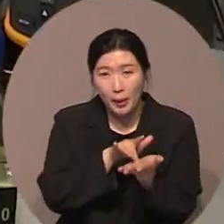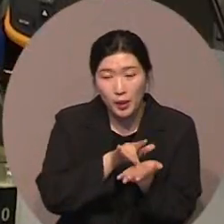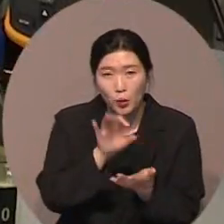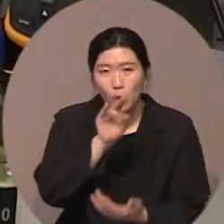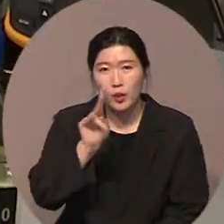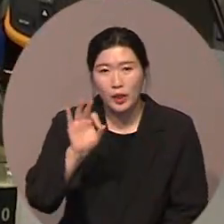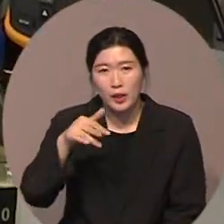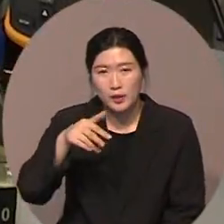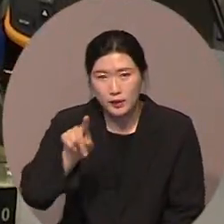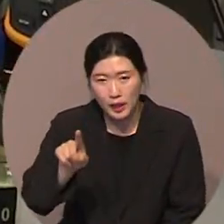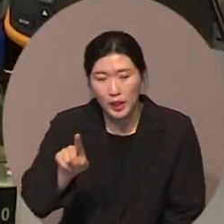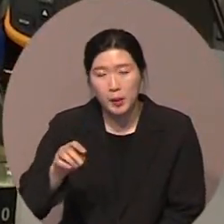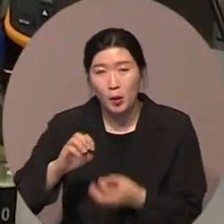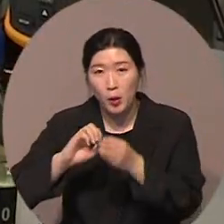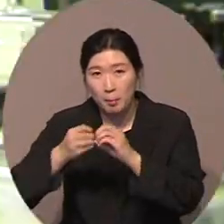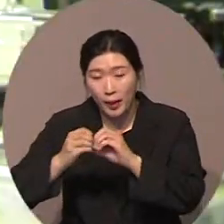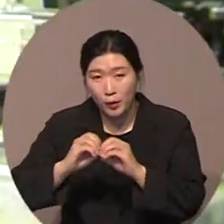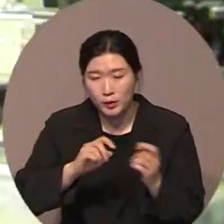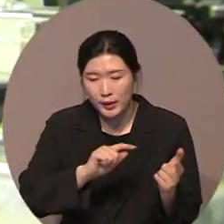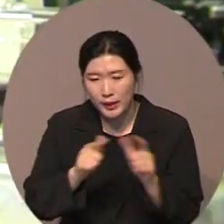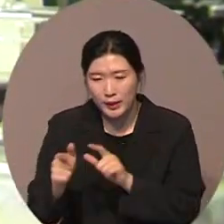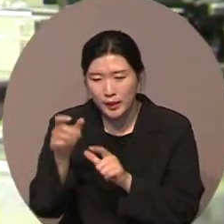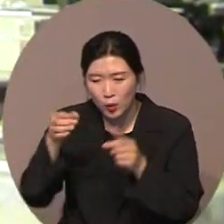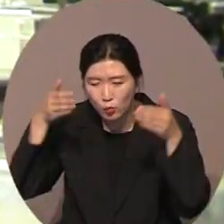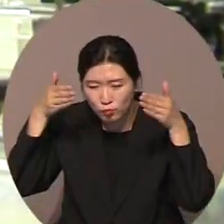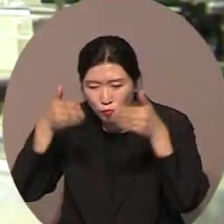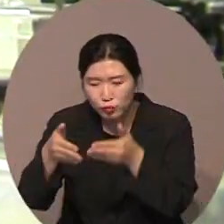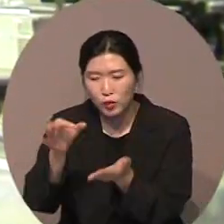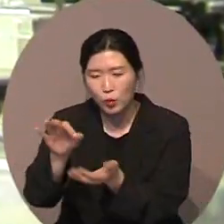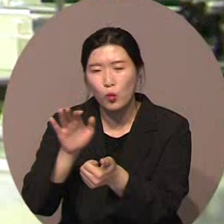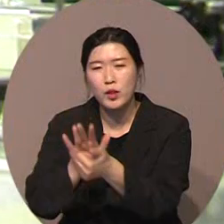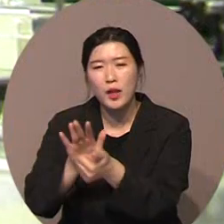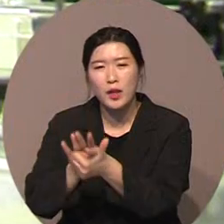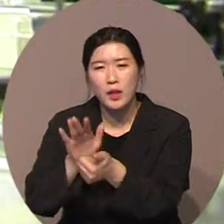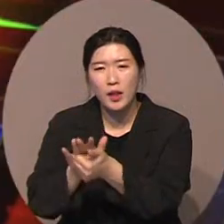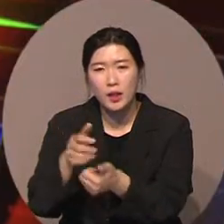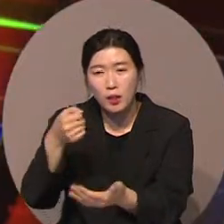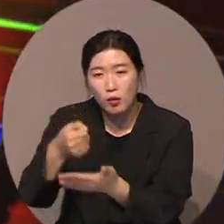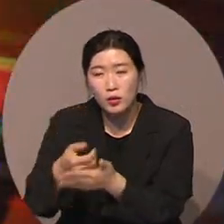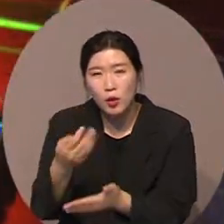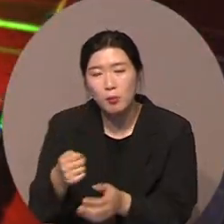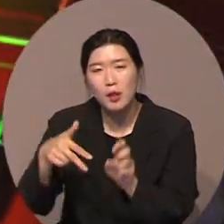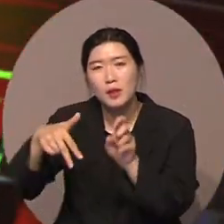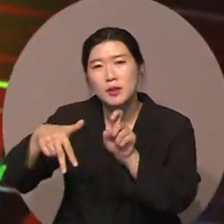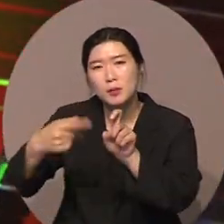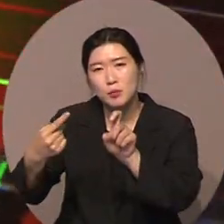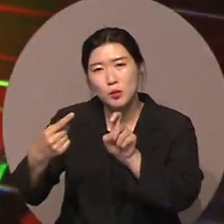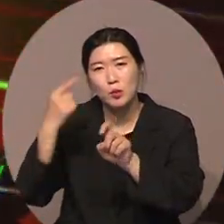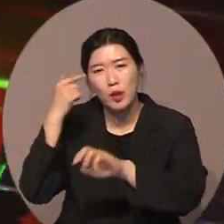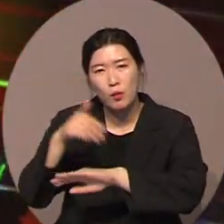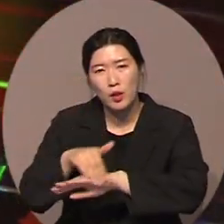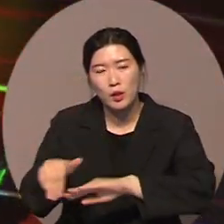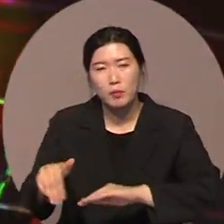등 전략 기술이나 반도체 기술의 초격차 확보를 위해 10조 원을 투자하겠다고